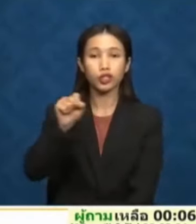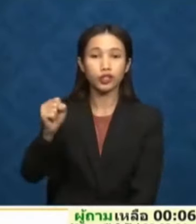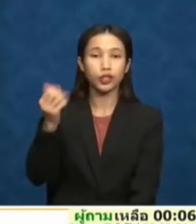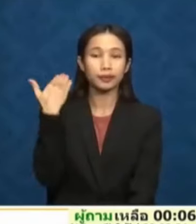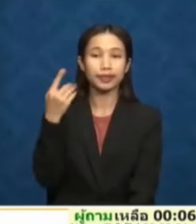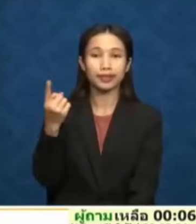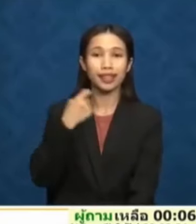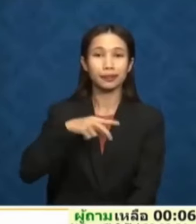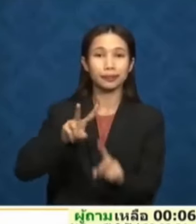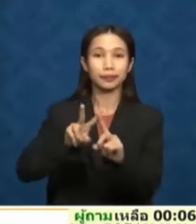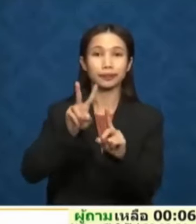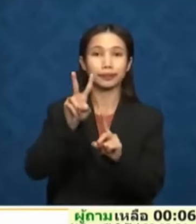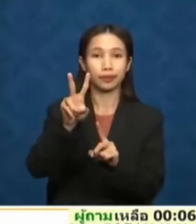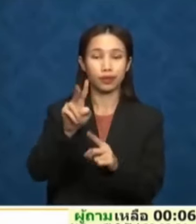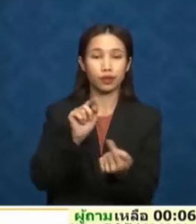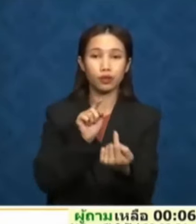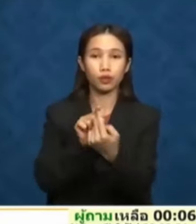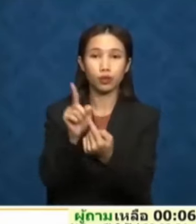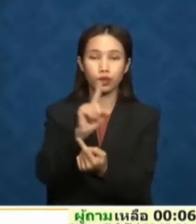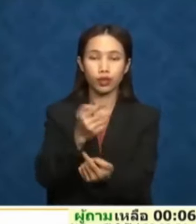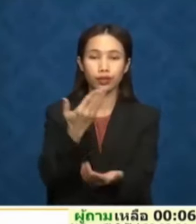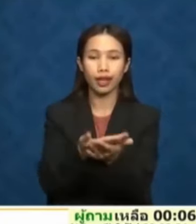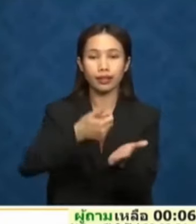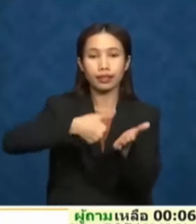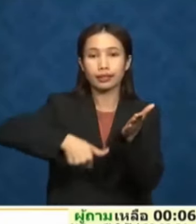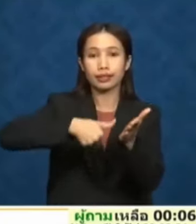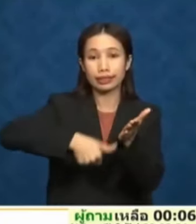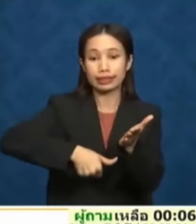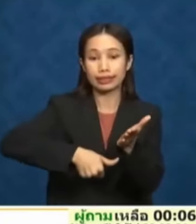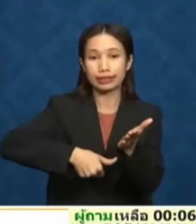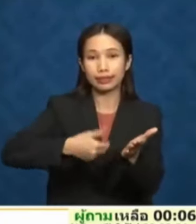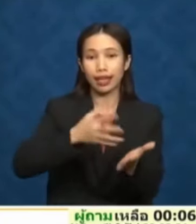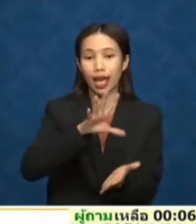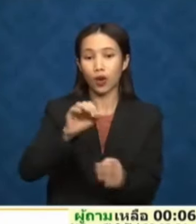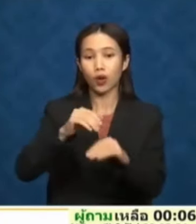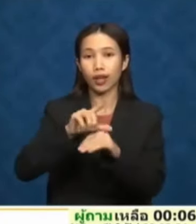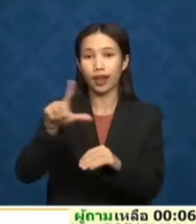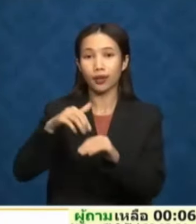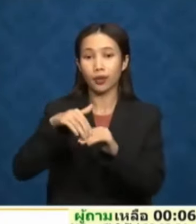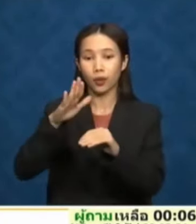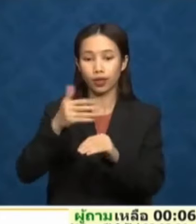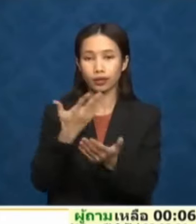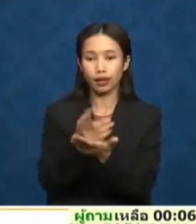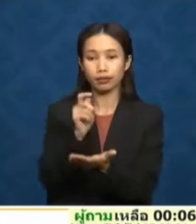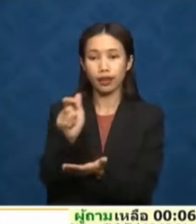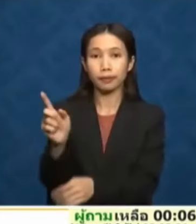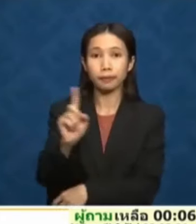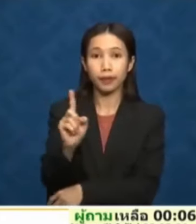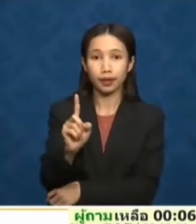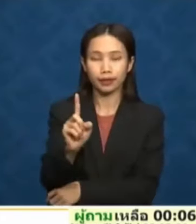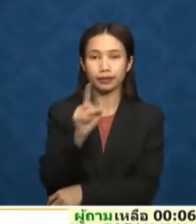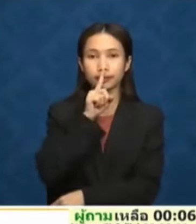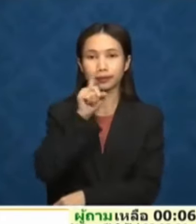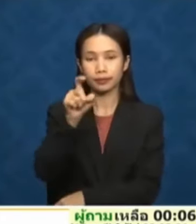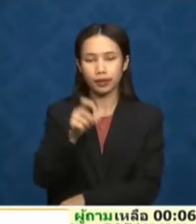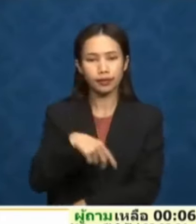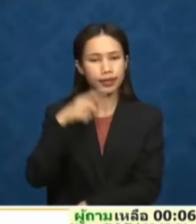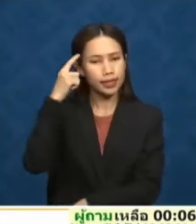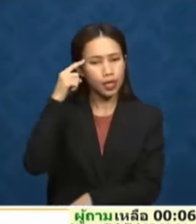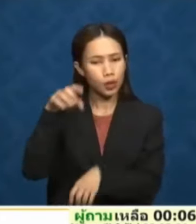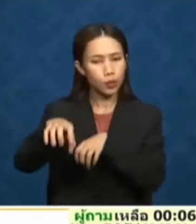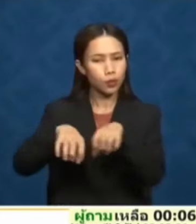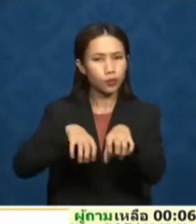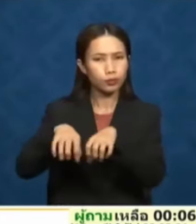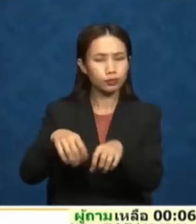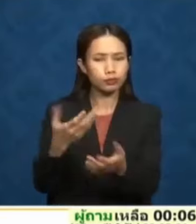2เรื่องของเงินที่ค้างจ่ายนะครับแล้วพูดถึงการจัดสรรที่ได้น้อย